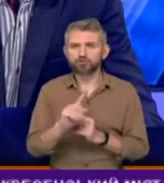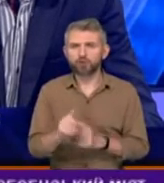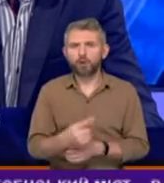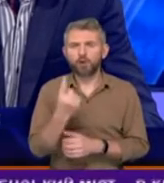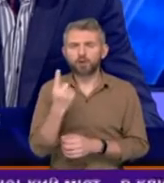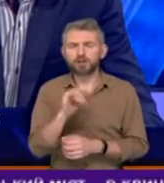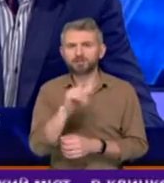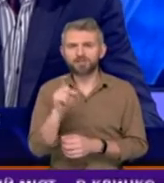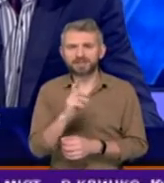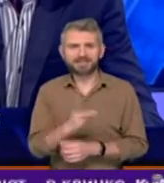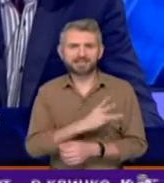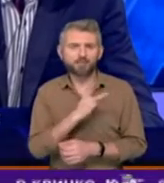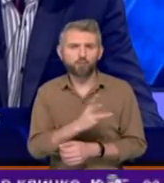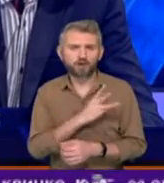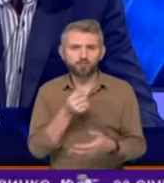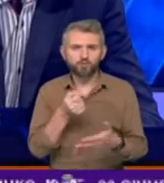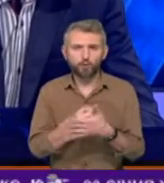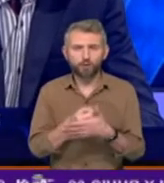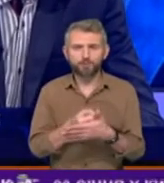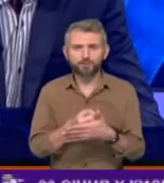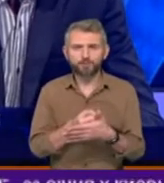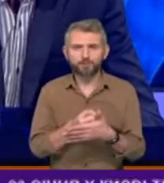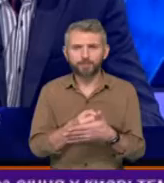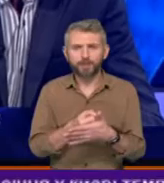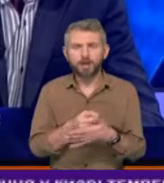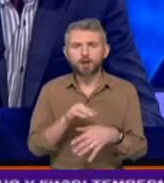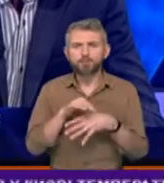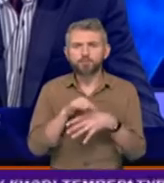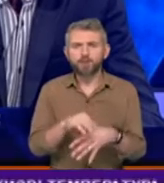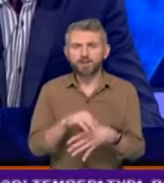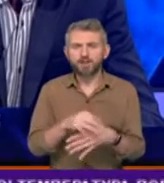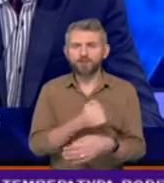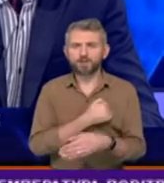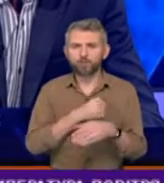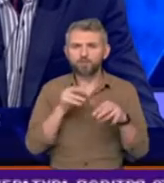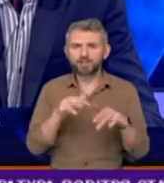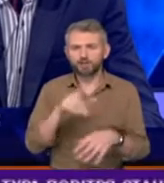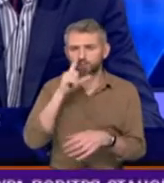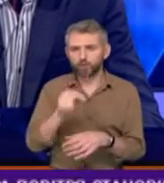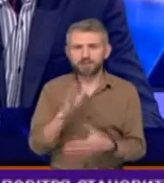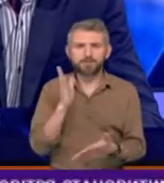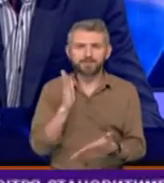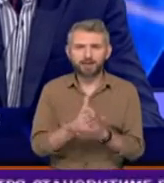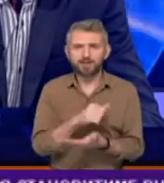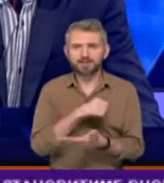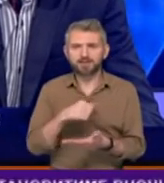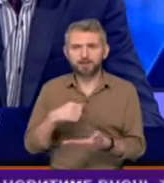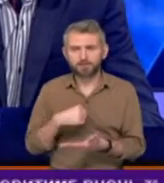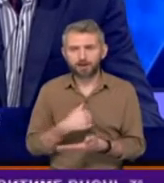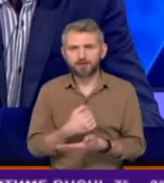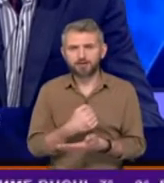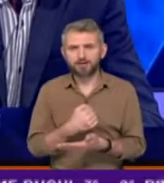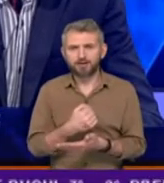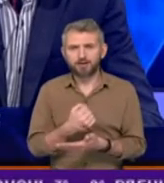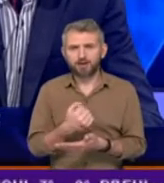одним із стимулів до проведення військових дій Путіним є сама наявність